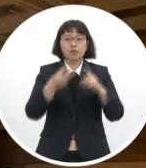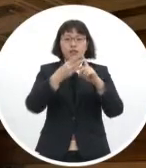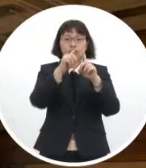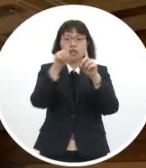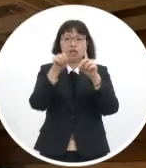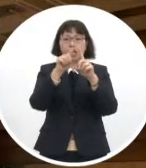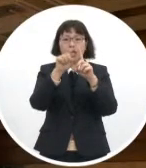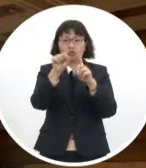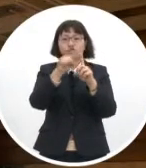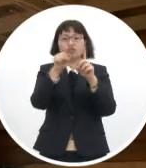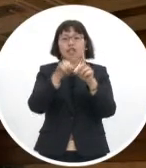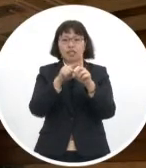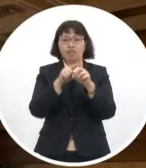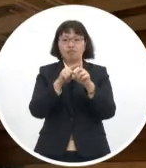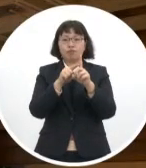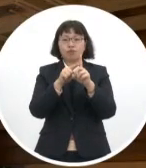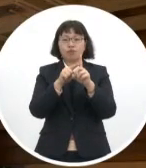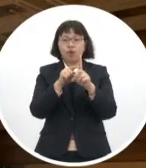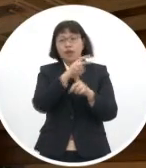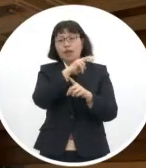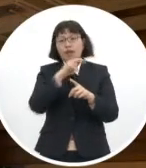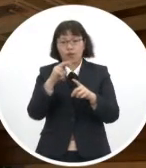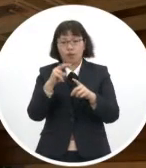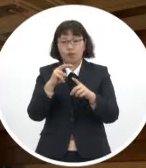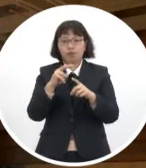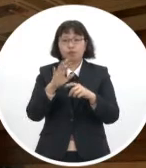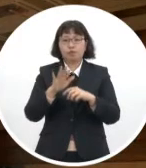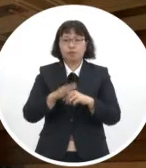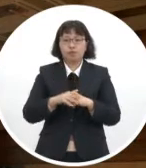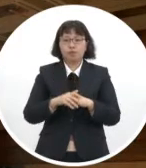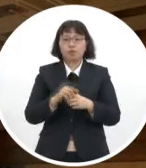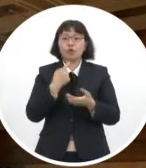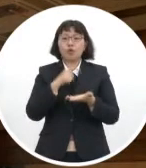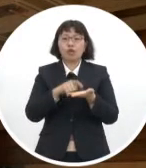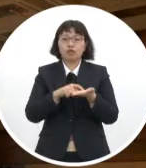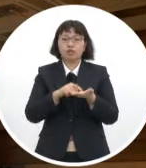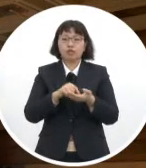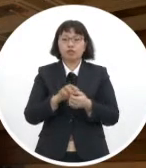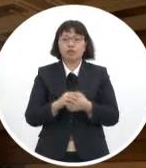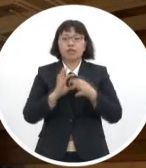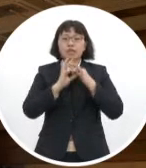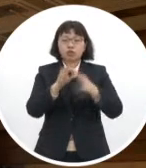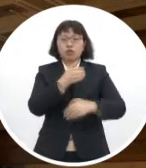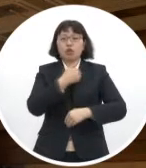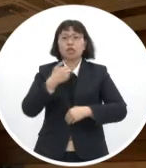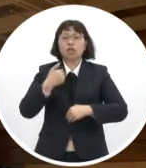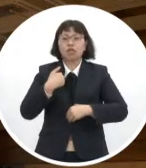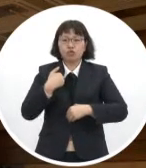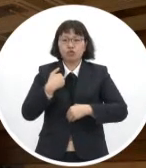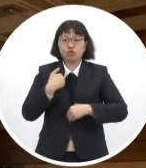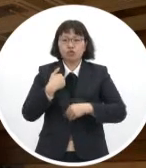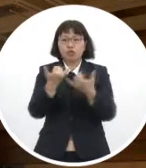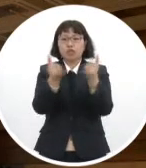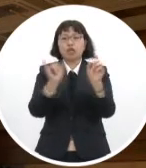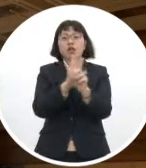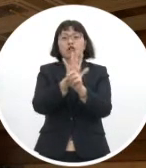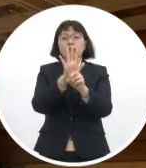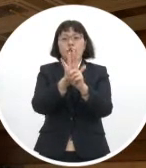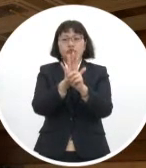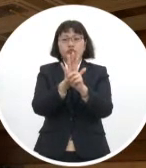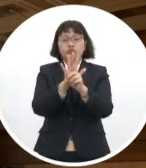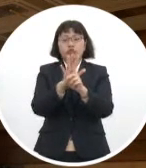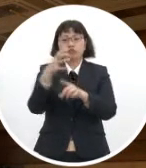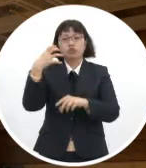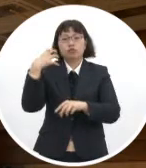ESD とはエディケーション・フォー・サスティナブル・デベロップメントの略で、持続可能な社会を支える担い手作